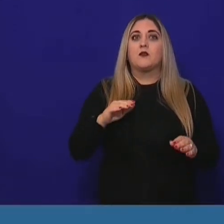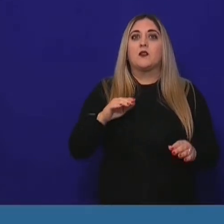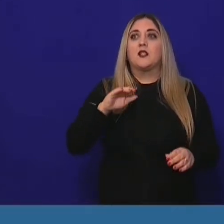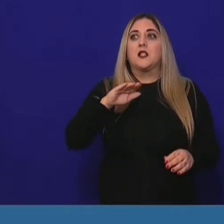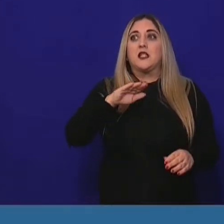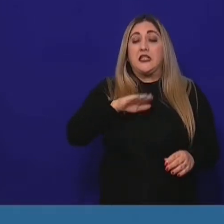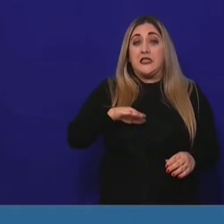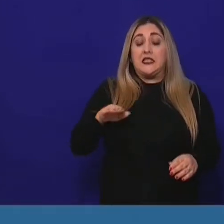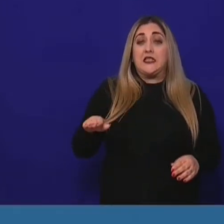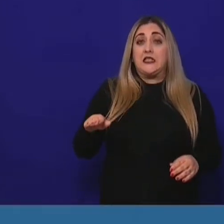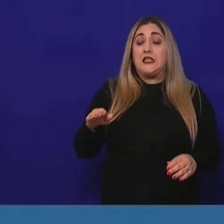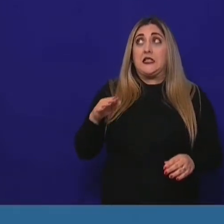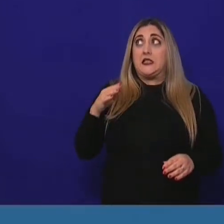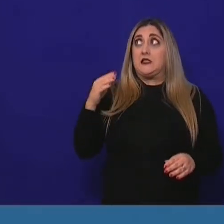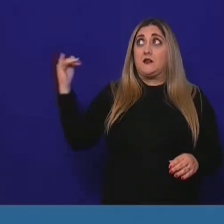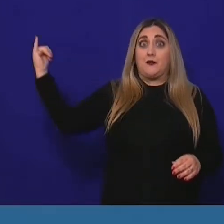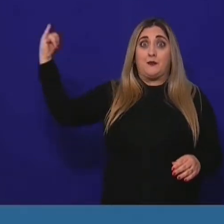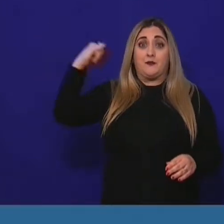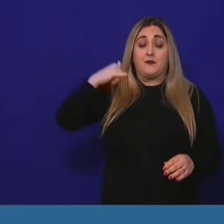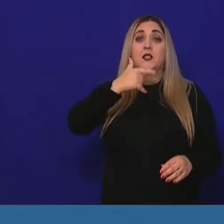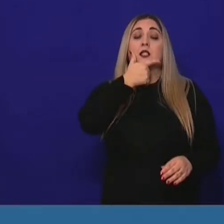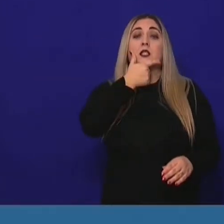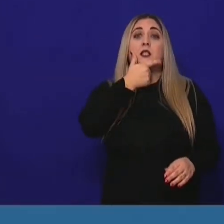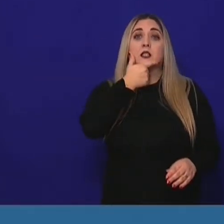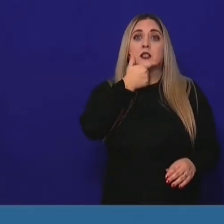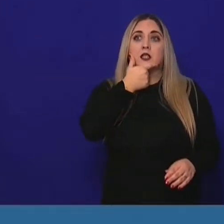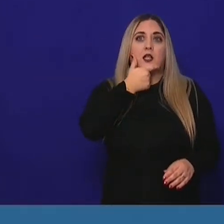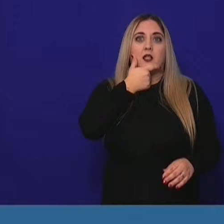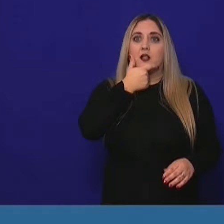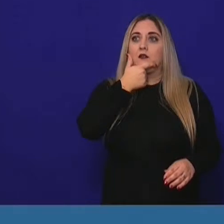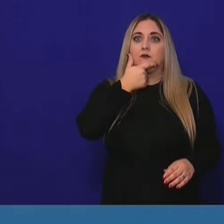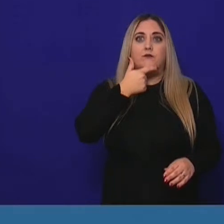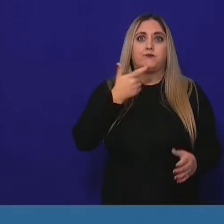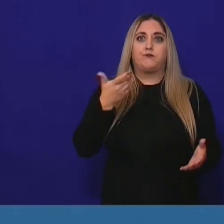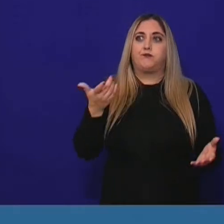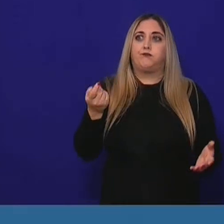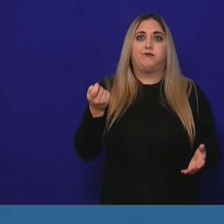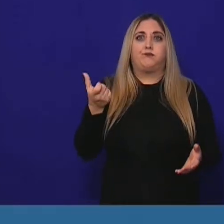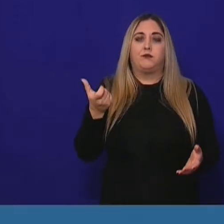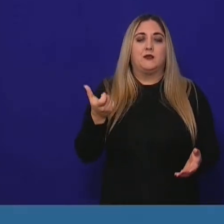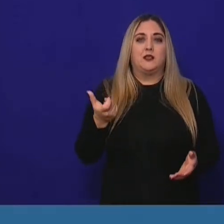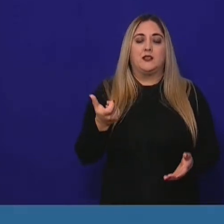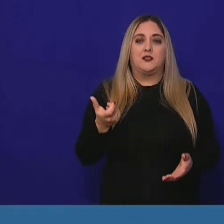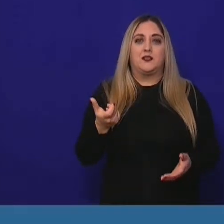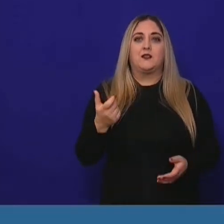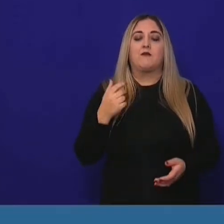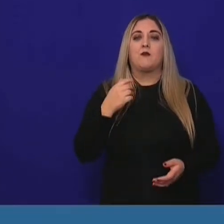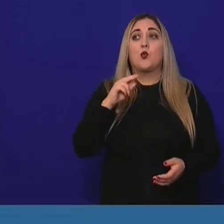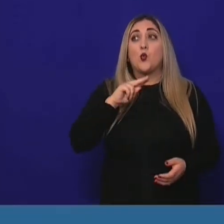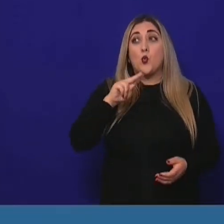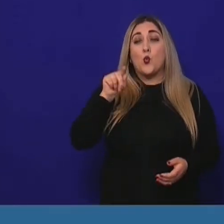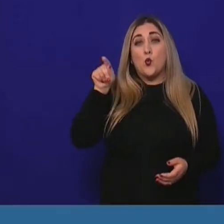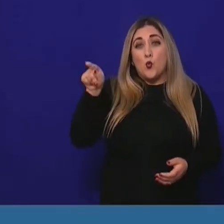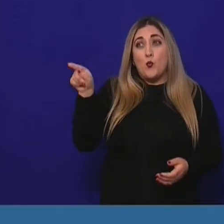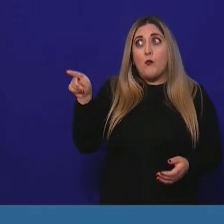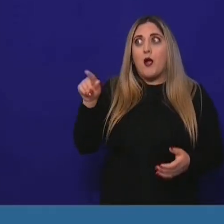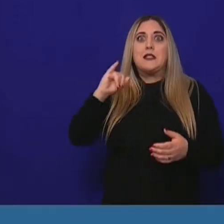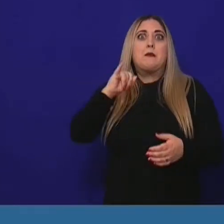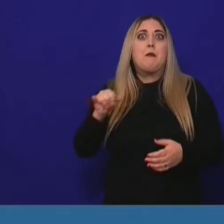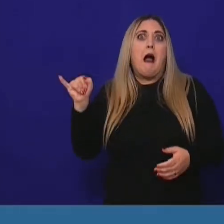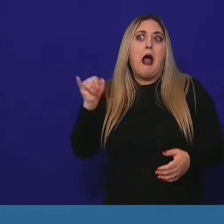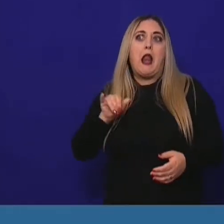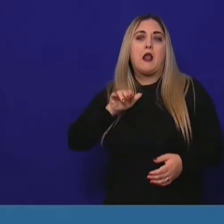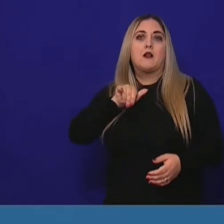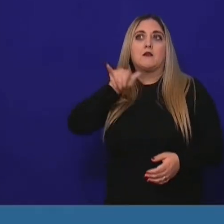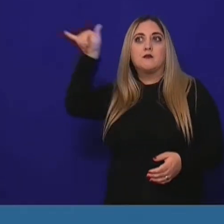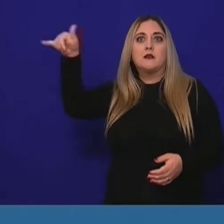il-numru ta' nies li jistgħu jiġu lura huwa letteralment huwa baxx ħafna u dawn huma nies li jkunu nqabdu l-Ingilterra